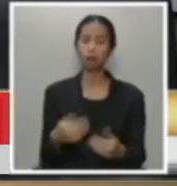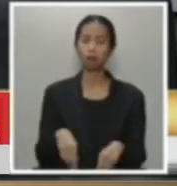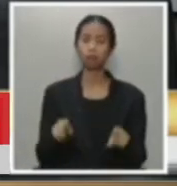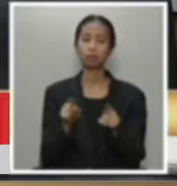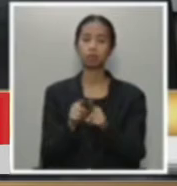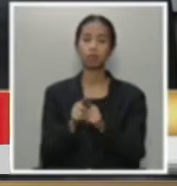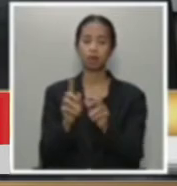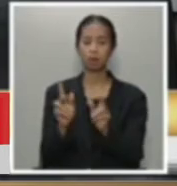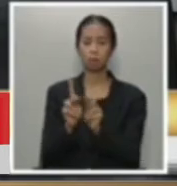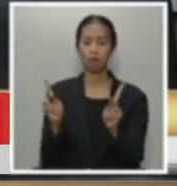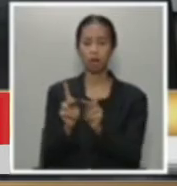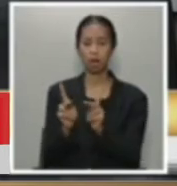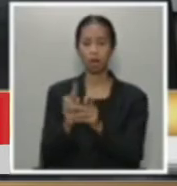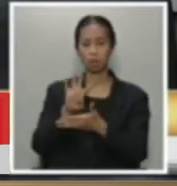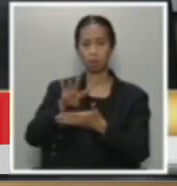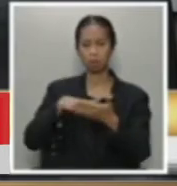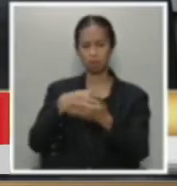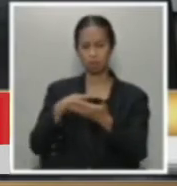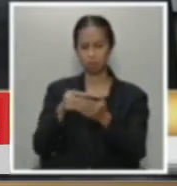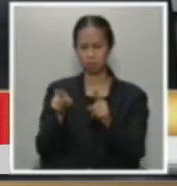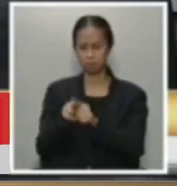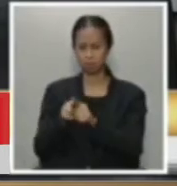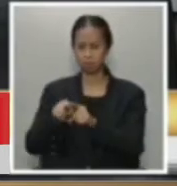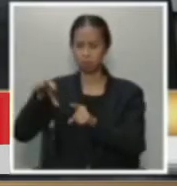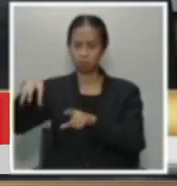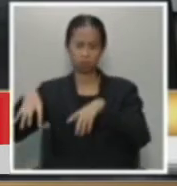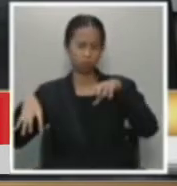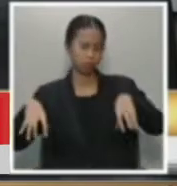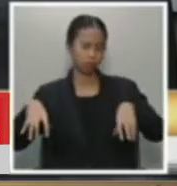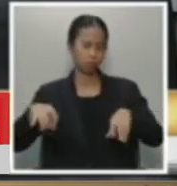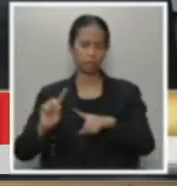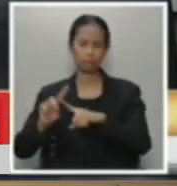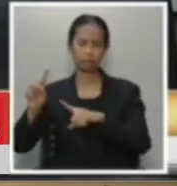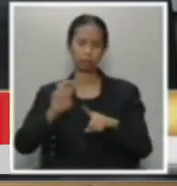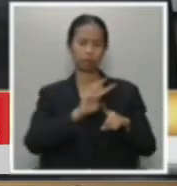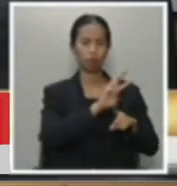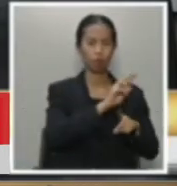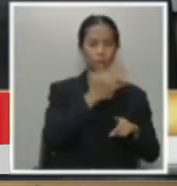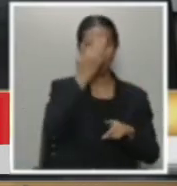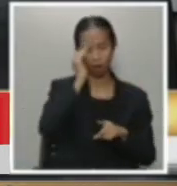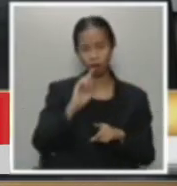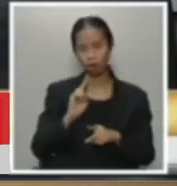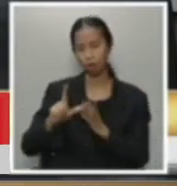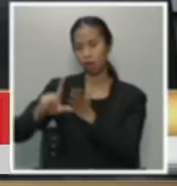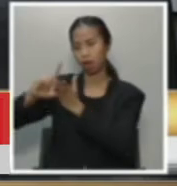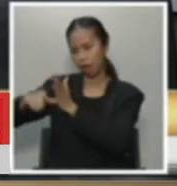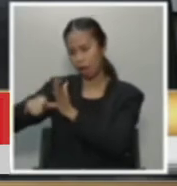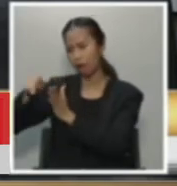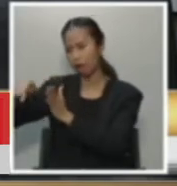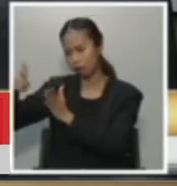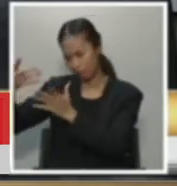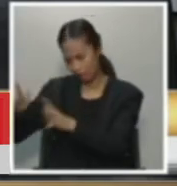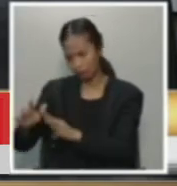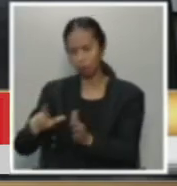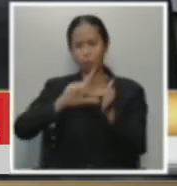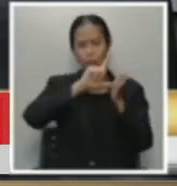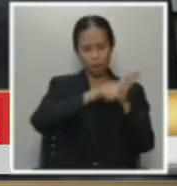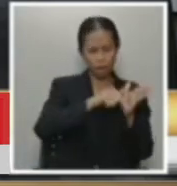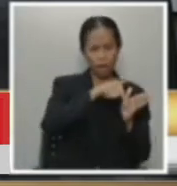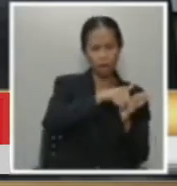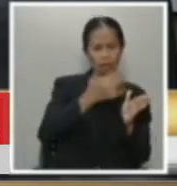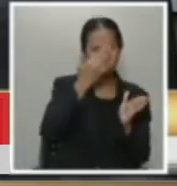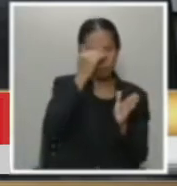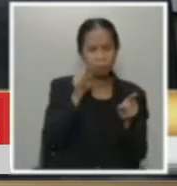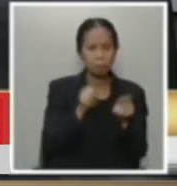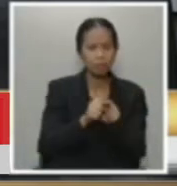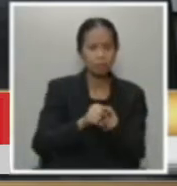การยุทธศาสตร์ชาติมันก็เหมือนสภาพัฒน์2อ่ะพอเลขาสภาพัฒน์เขาไปนั่งเป็นเลขาเป็นเลขาอยู่แล้วคือมันซ้อนกันไปซ้อ